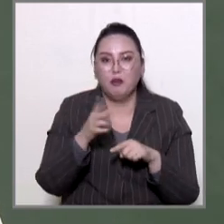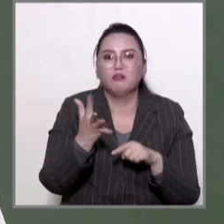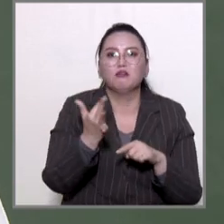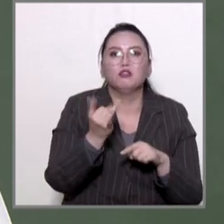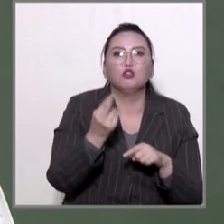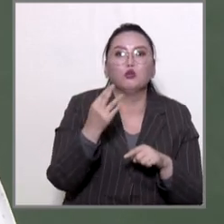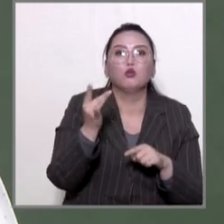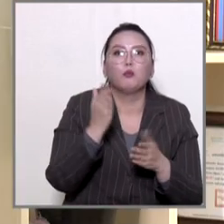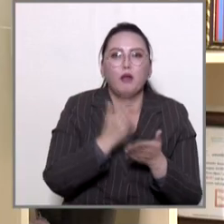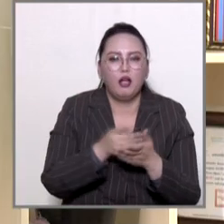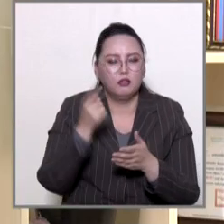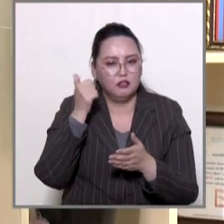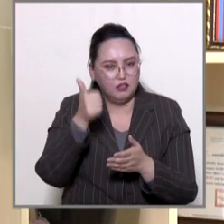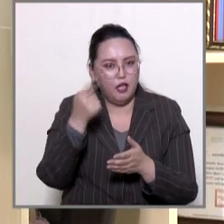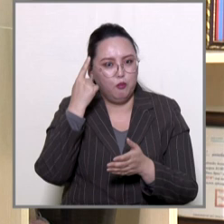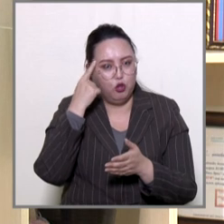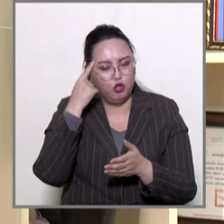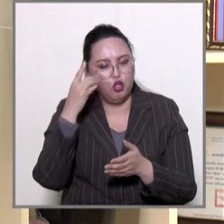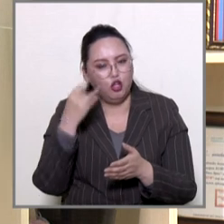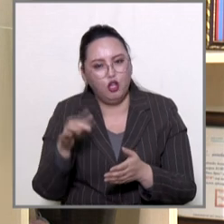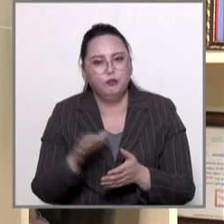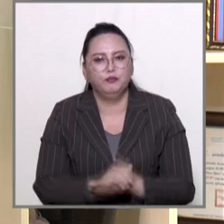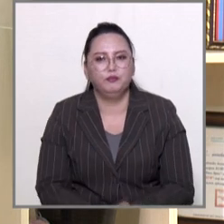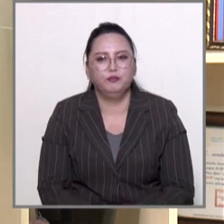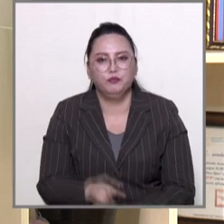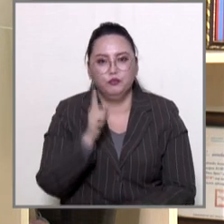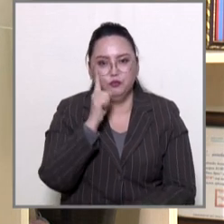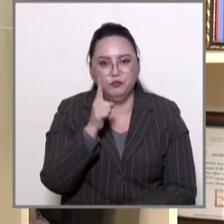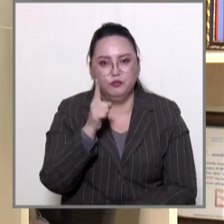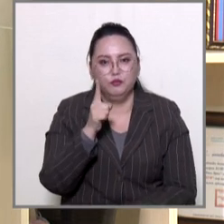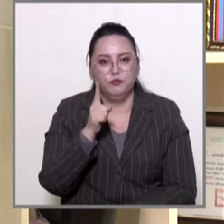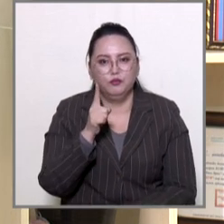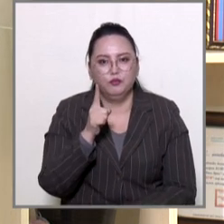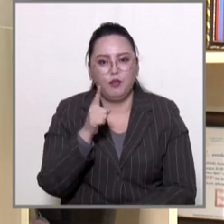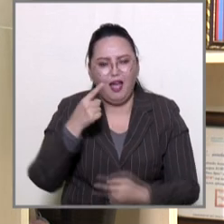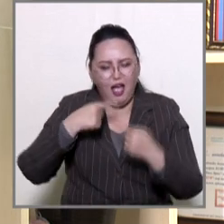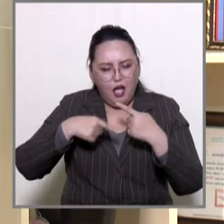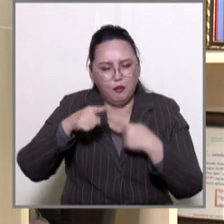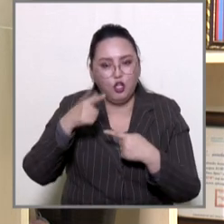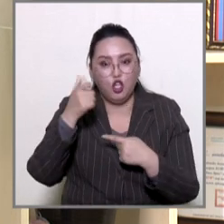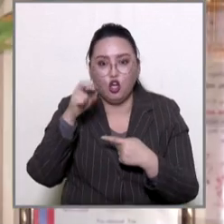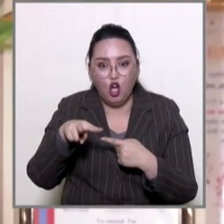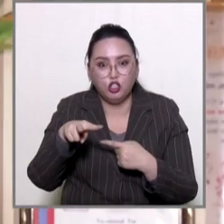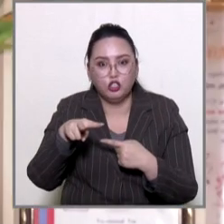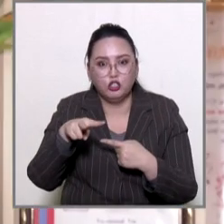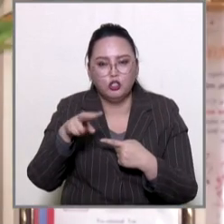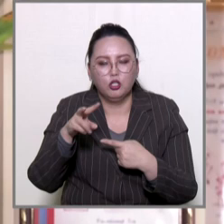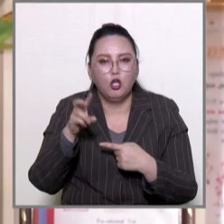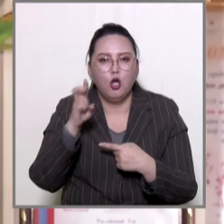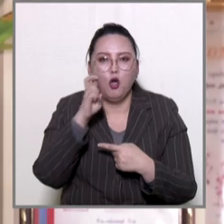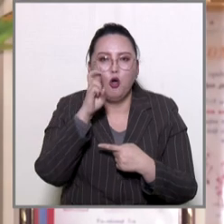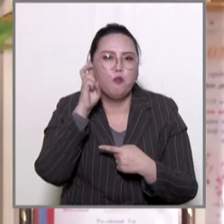эргцүүлэн бодоорой. За, нэгдүгээрт тухайн зохиолдох хамгийн гол дүр болох бор